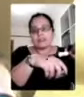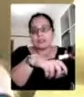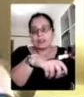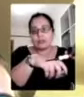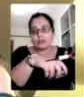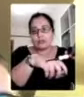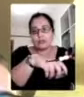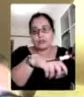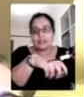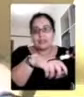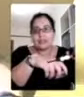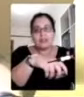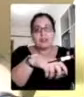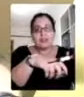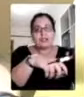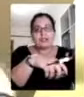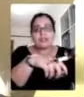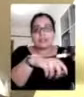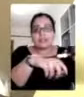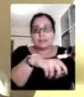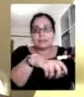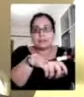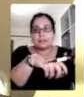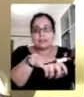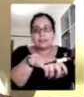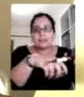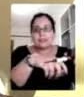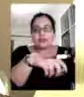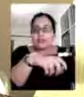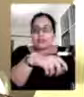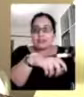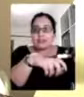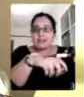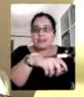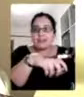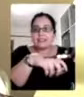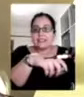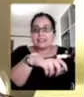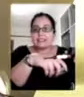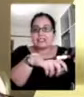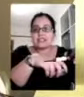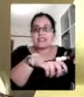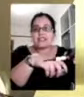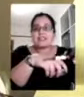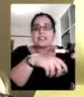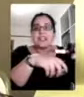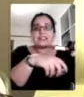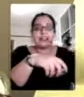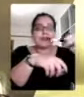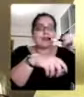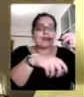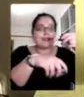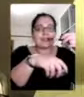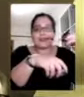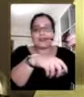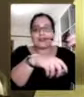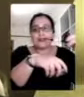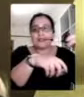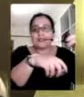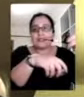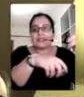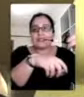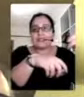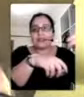tablasının ortasına doldurdum. Ondan sonra yaktım. Güzelce böyle bir alev aldı, kamp ateşi gibi. Sıcaklığını ölçmeye